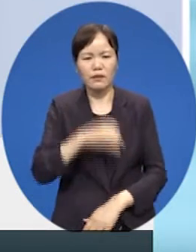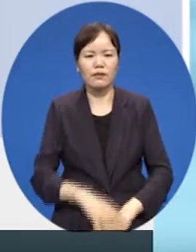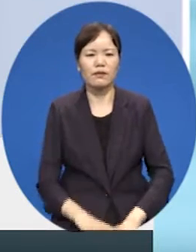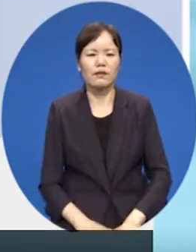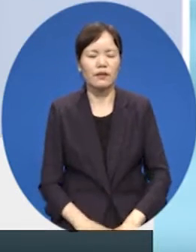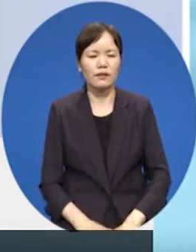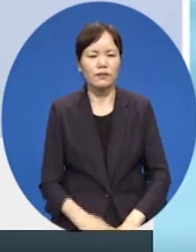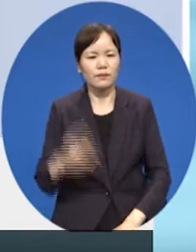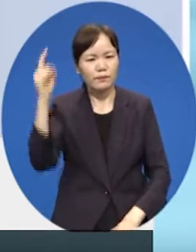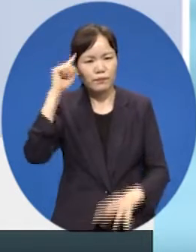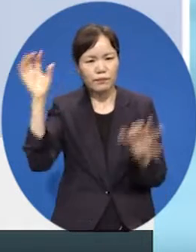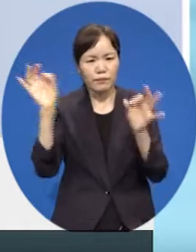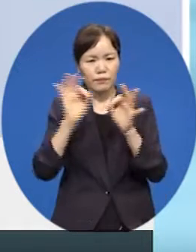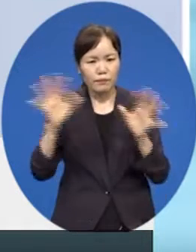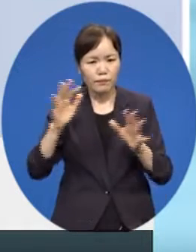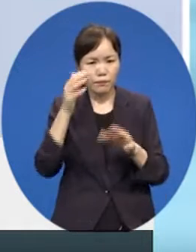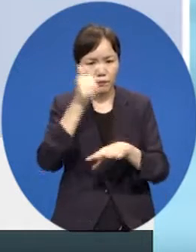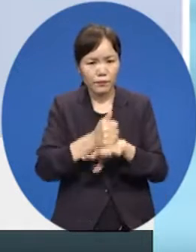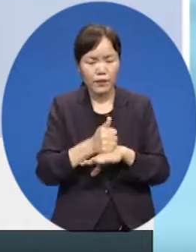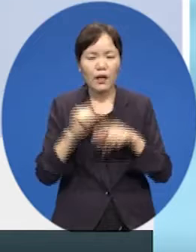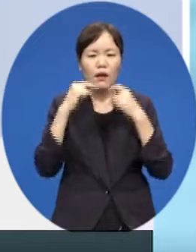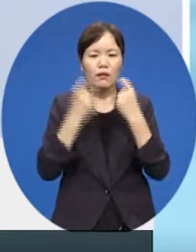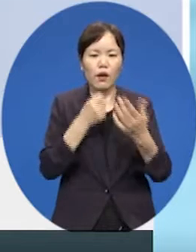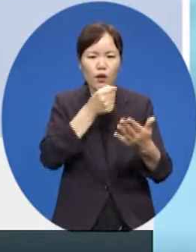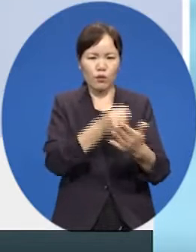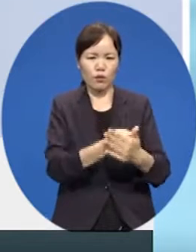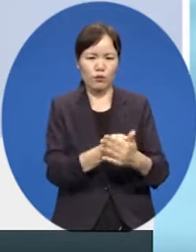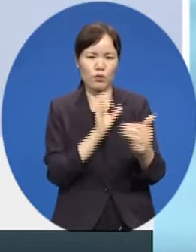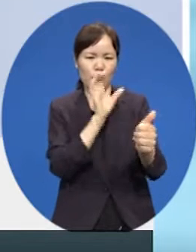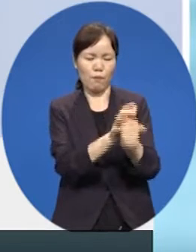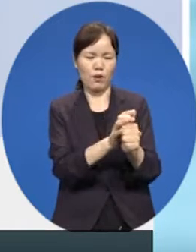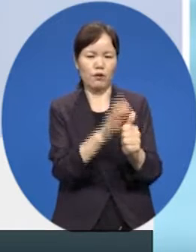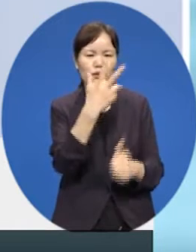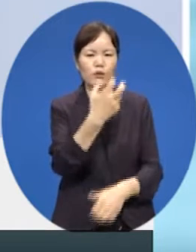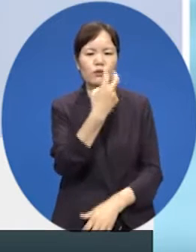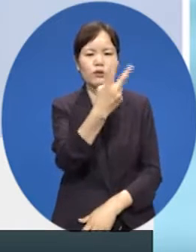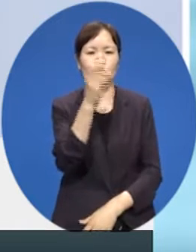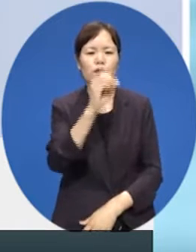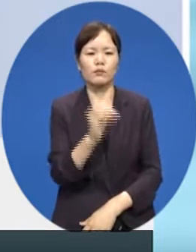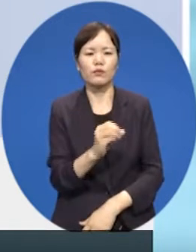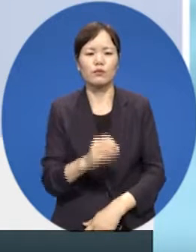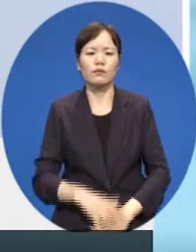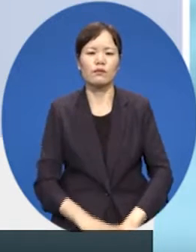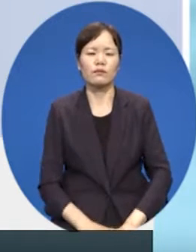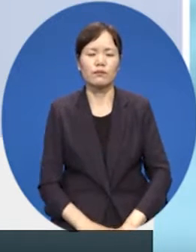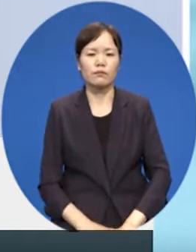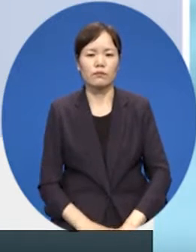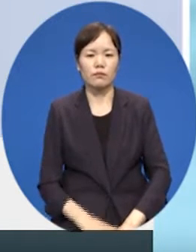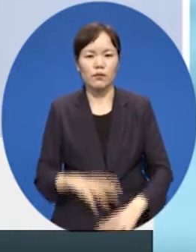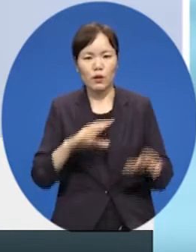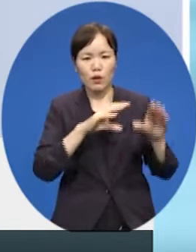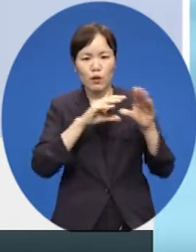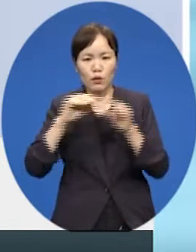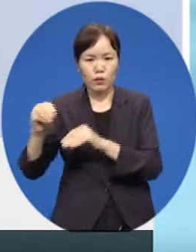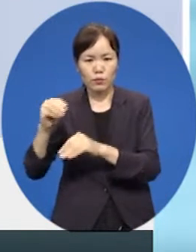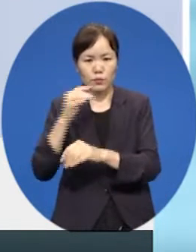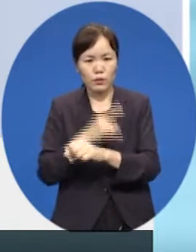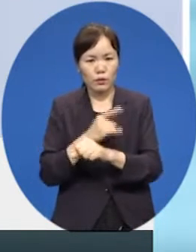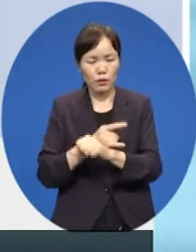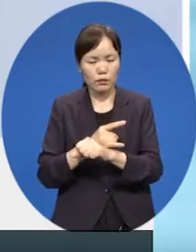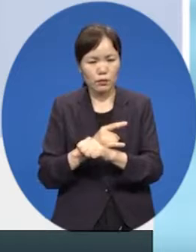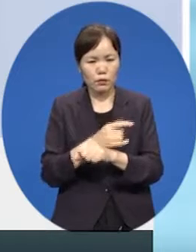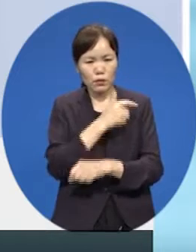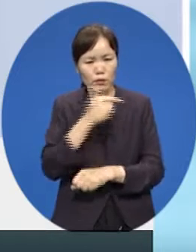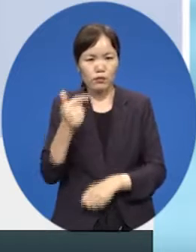그 개인의 결정에 맡겨야 된다 가 72% 가 나온 거에요 저는 금 지 화 된 단열을 상당히 클 줄